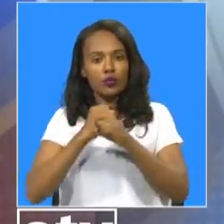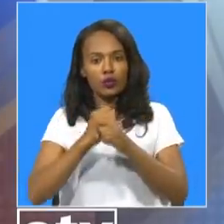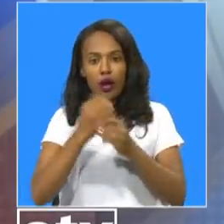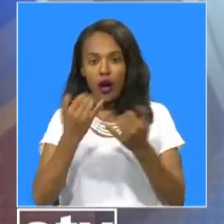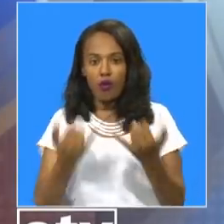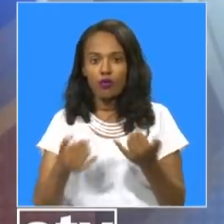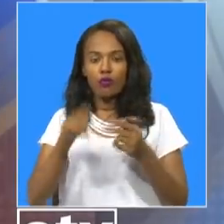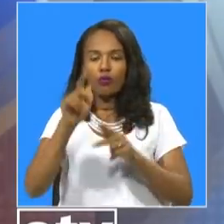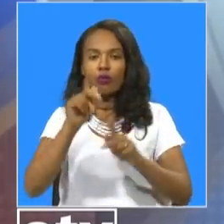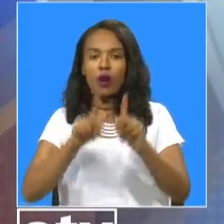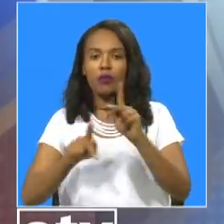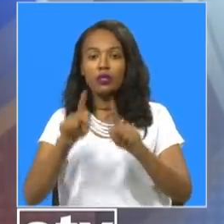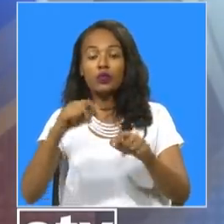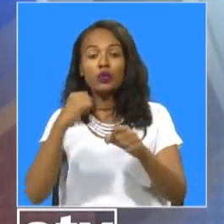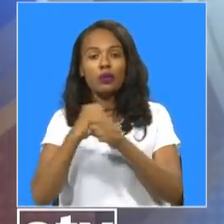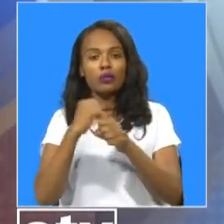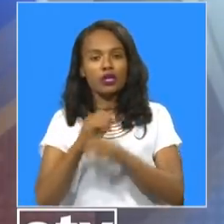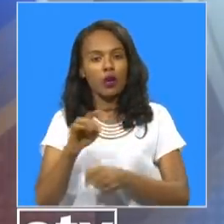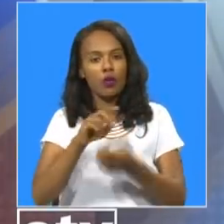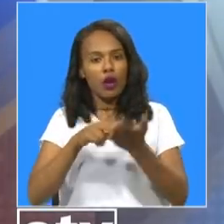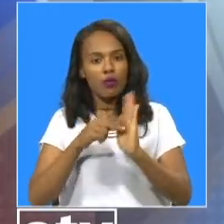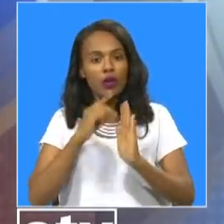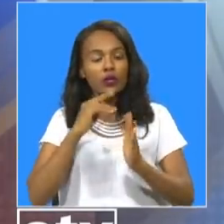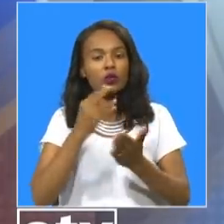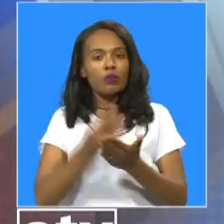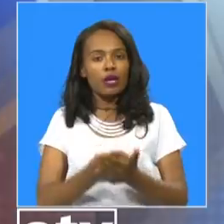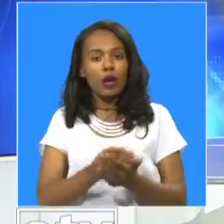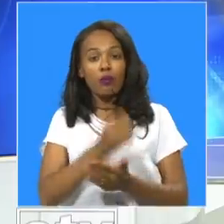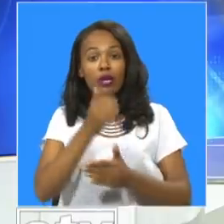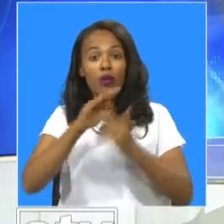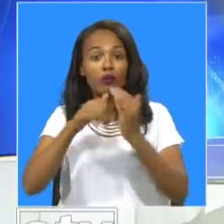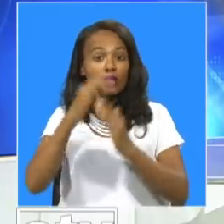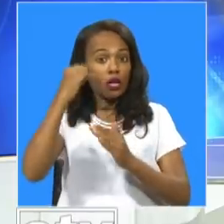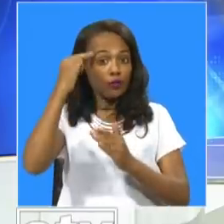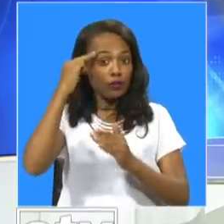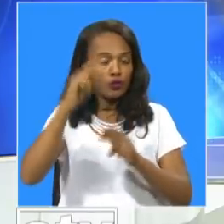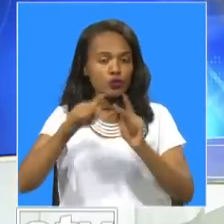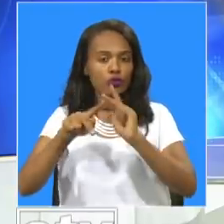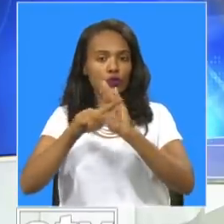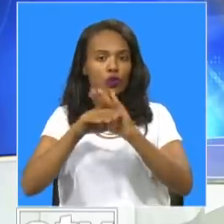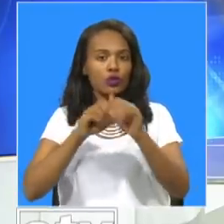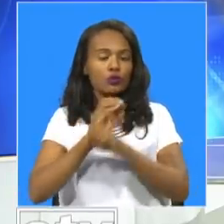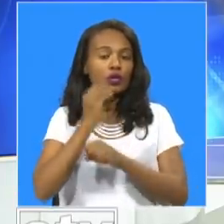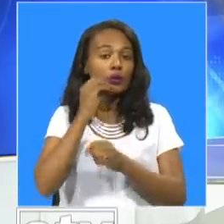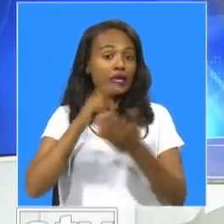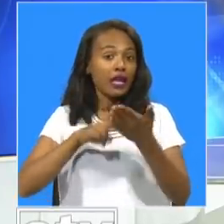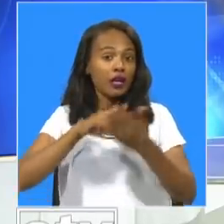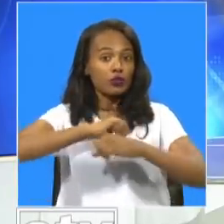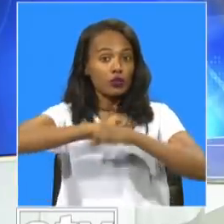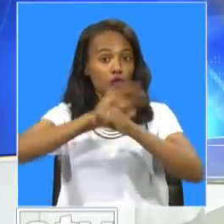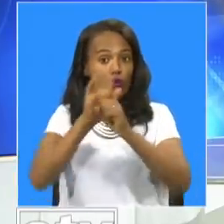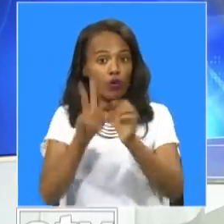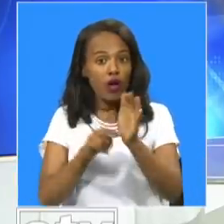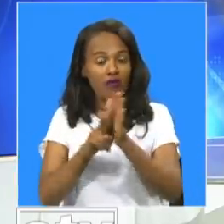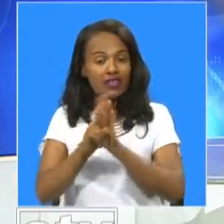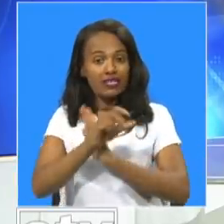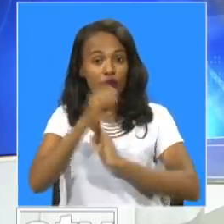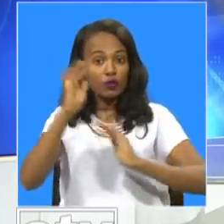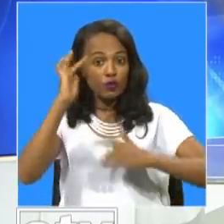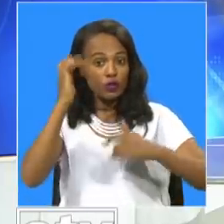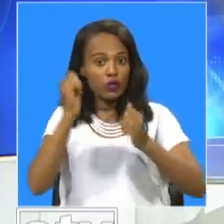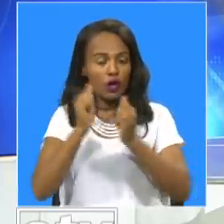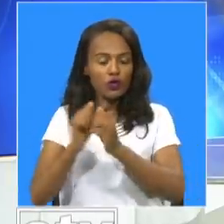አሁንም ማህበረሰቡ የሚሰራው ይሆናል ማለት ነው። መልካም። ሌላው ጠቅላይ ሚኒስትሩ ዛሬ ተወካዮች ምክር ቤት ያነሱት ምንድን ነው? ኮሮና ቫይረስን ከሌሎች በሽታዎች